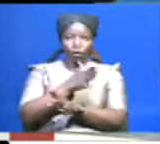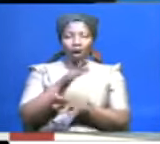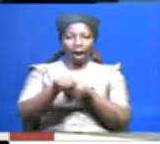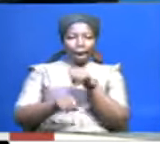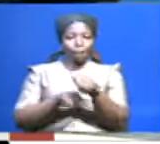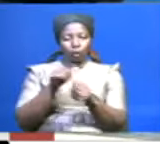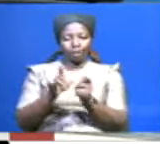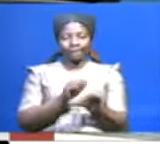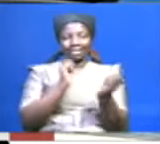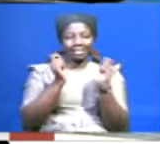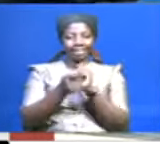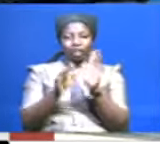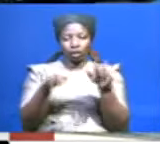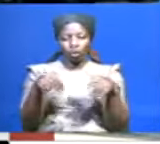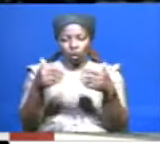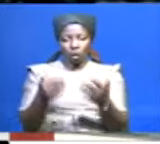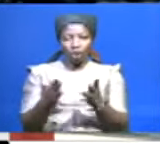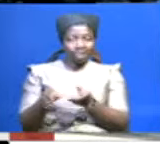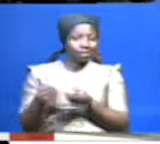mabadiliko au upokezaji wa